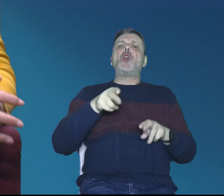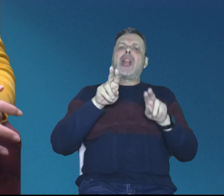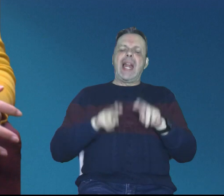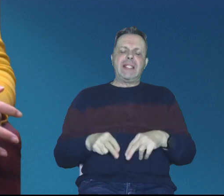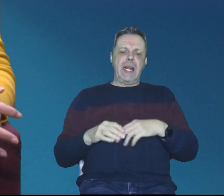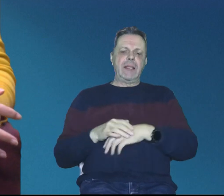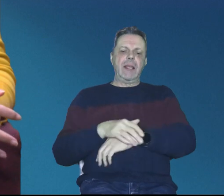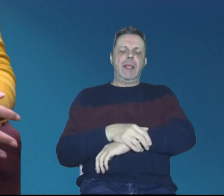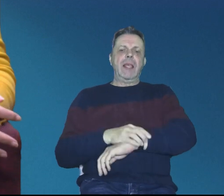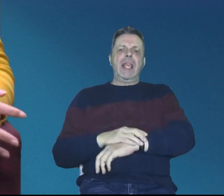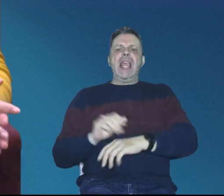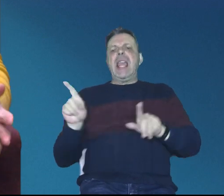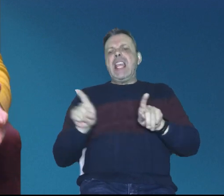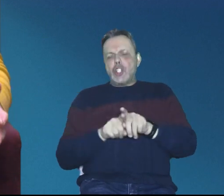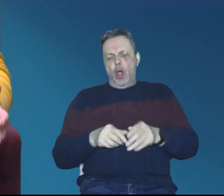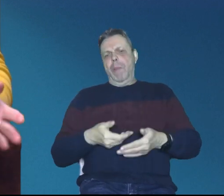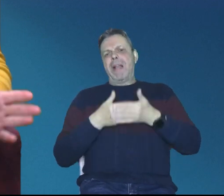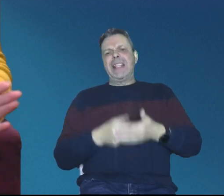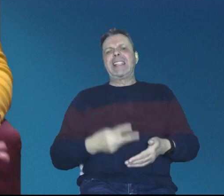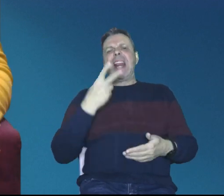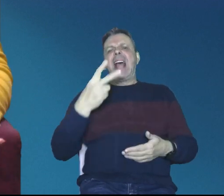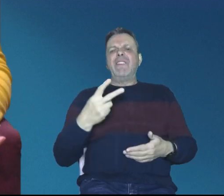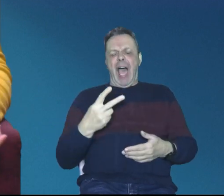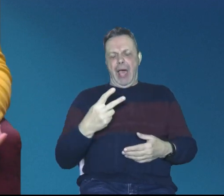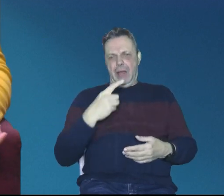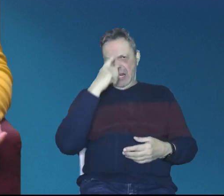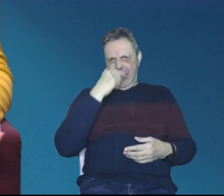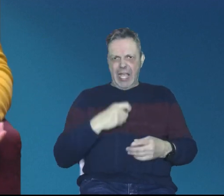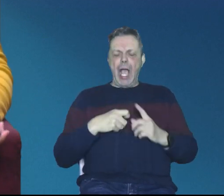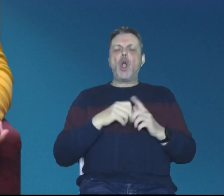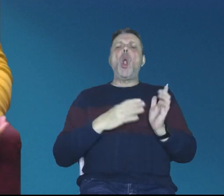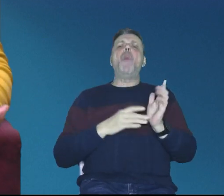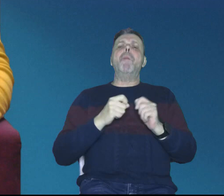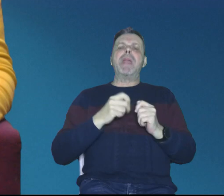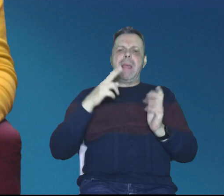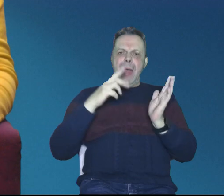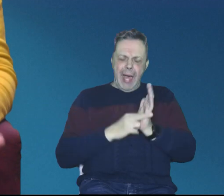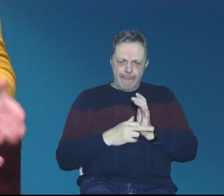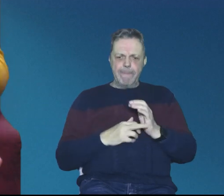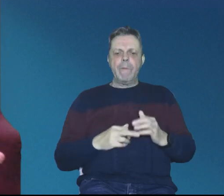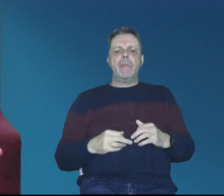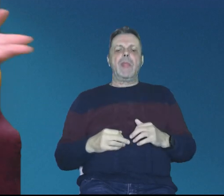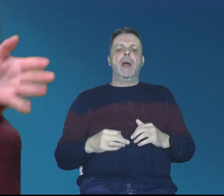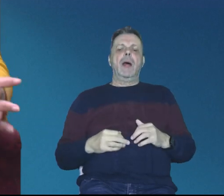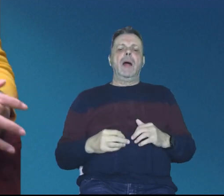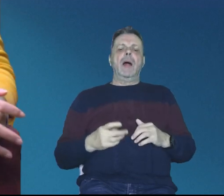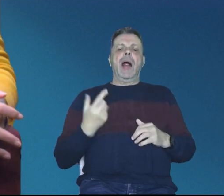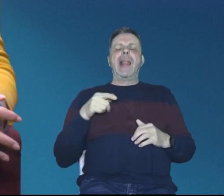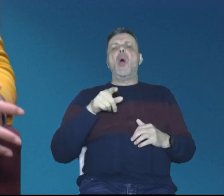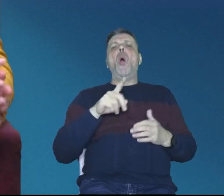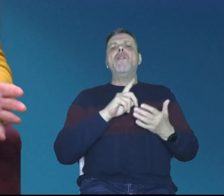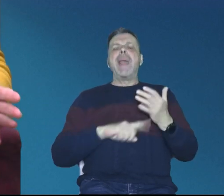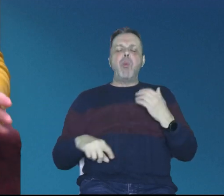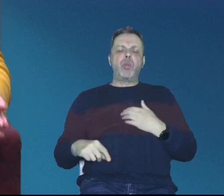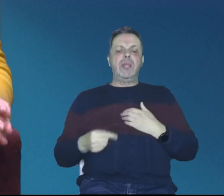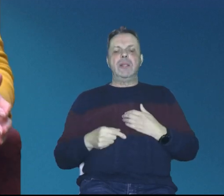na koji način to realizirati. Isto se bazira na dva izvođačka lika, Kolumbina. Dakle, opet Kolumbina i Kolumbinotice,